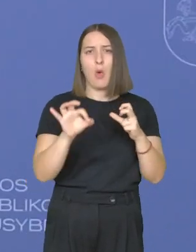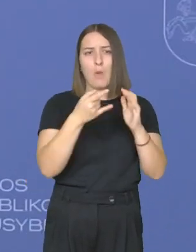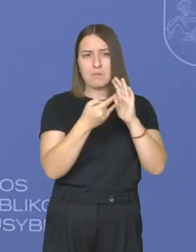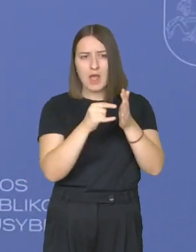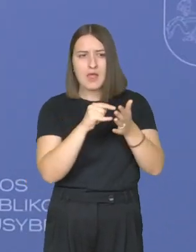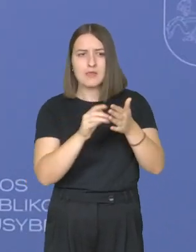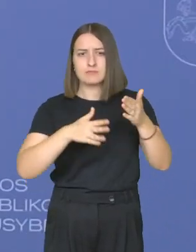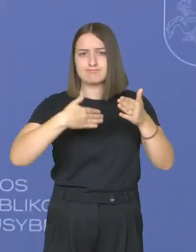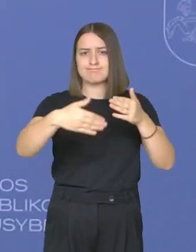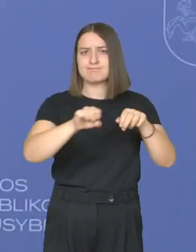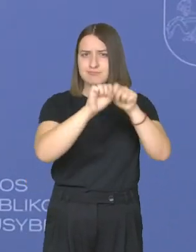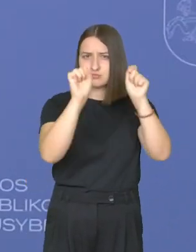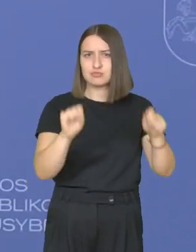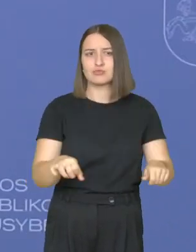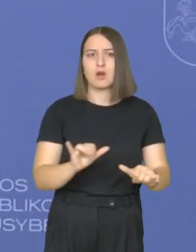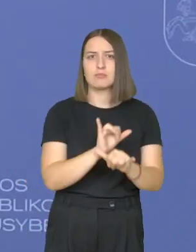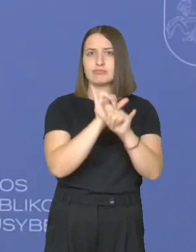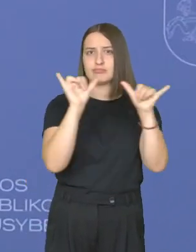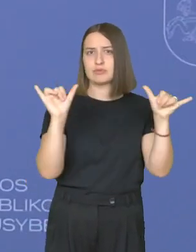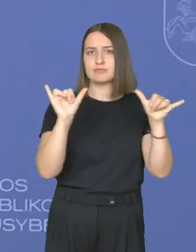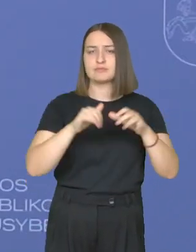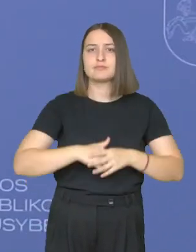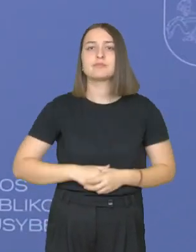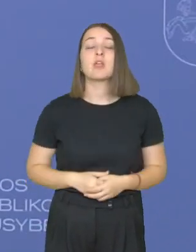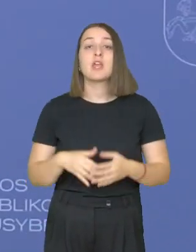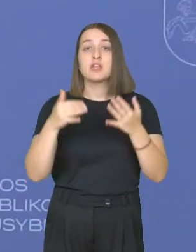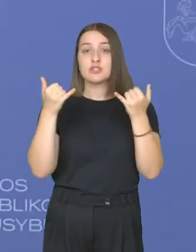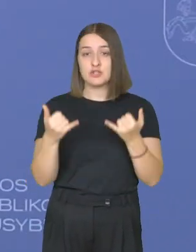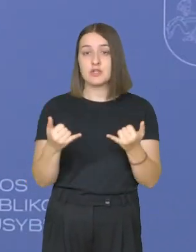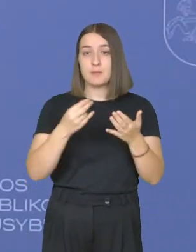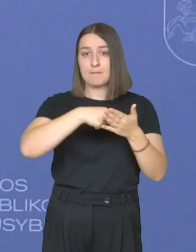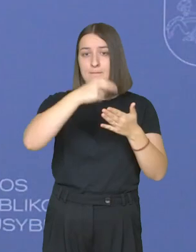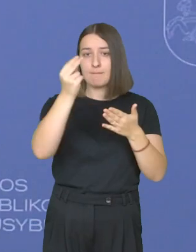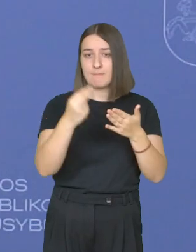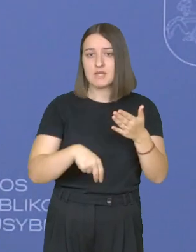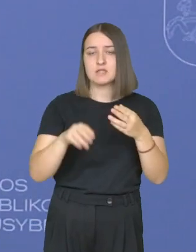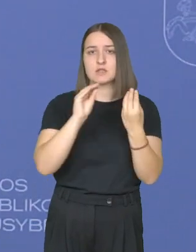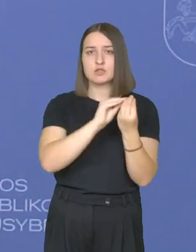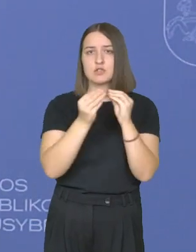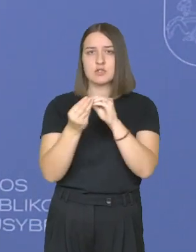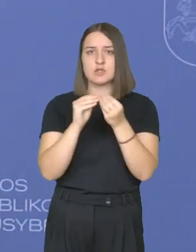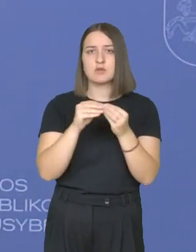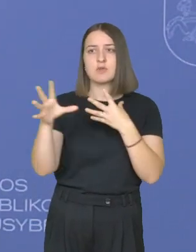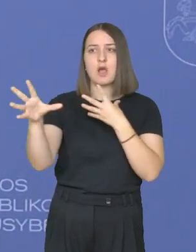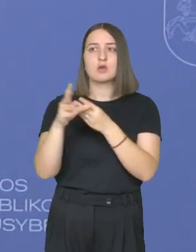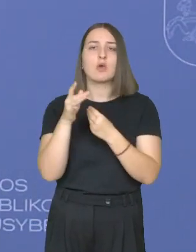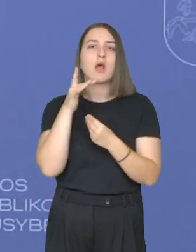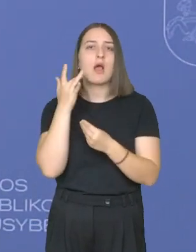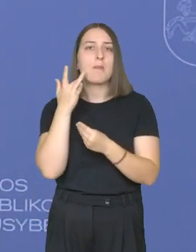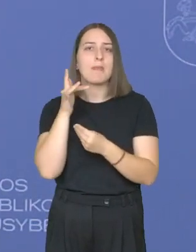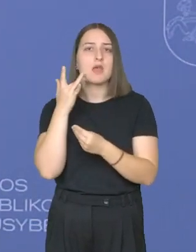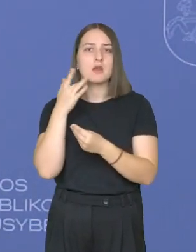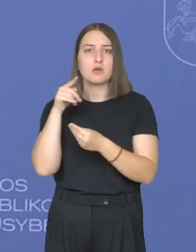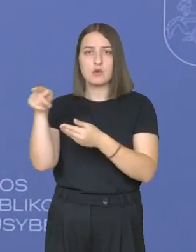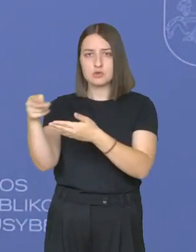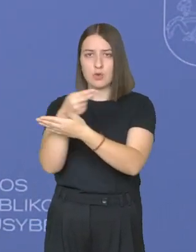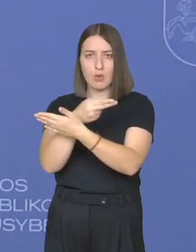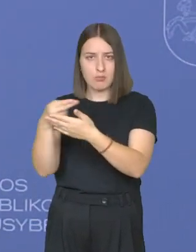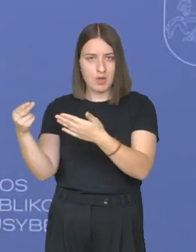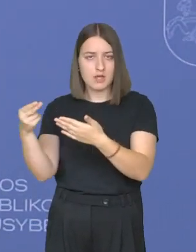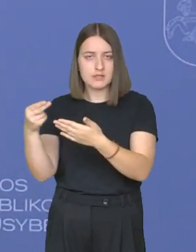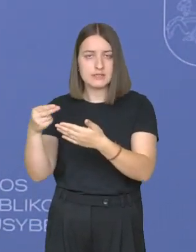struktūroje šiandien pasirašom susitarimą su jungtinių amerikos valstijų kompanija man atrodo tai yra